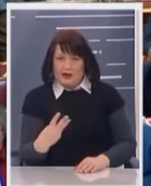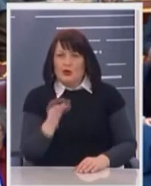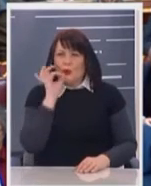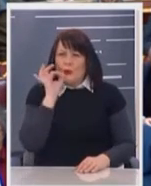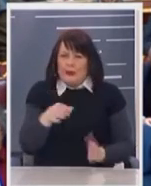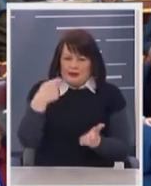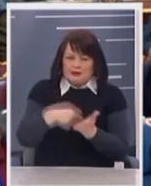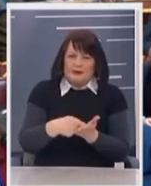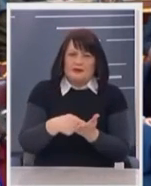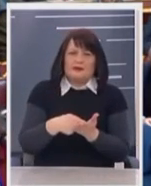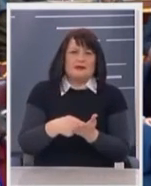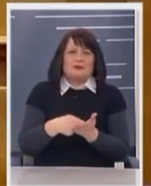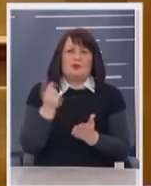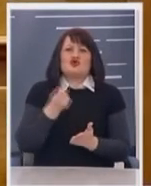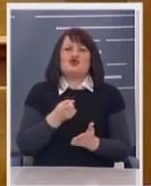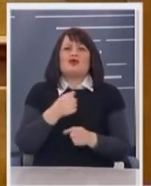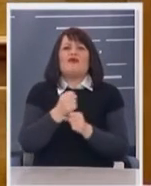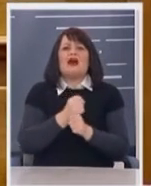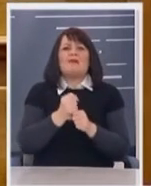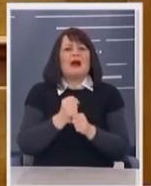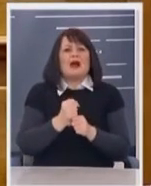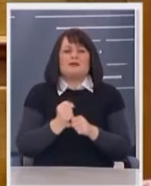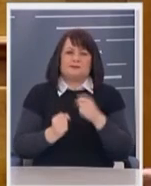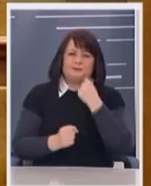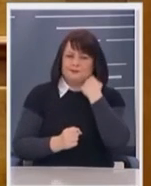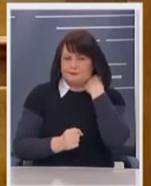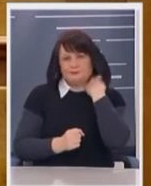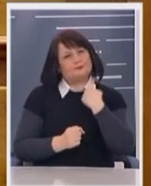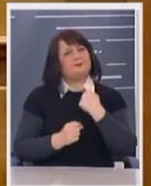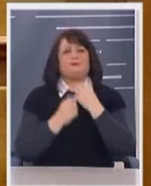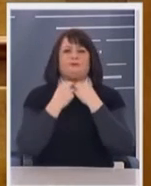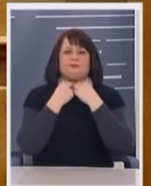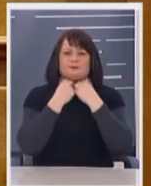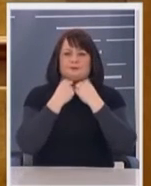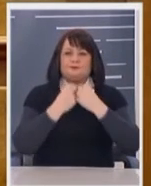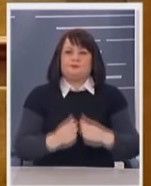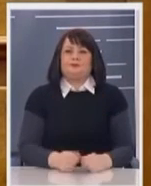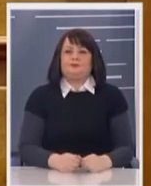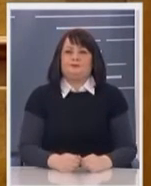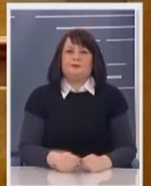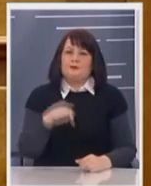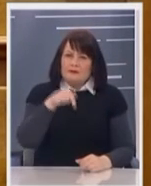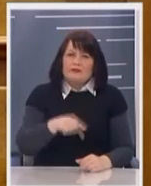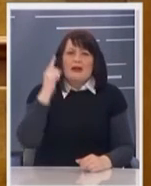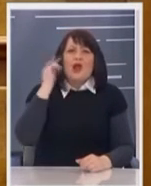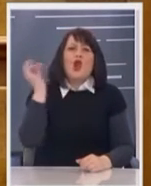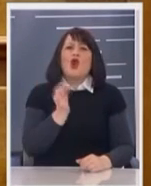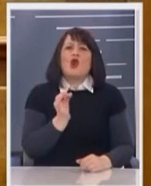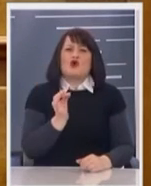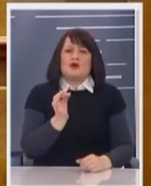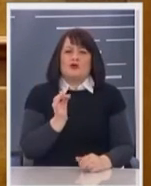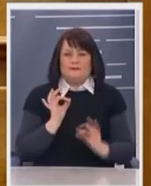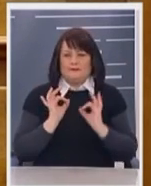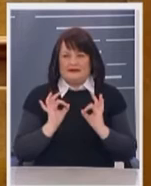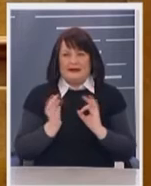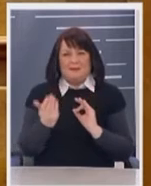που χρειάζεται. Και είναι περιττό να πω ότι αυτή η αυτονόητη ενέργεια ήταν αδιανόητη